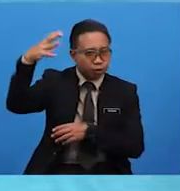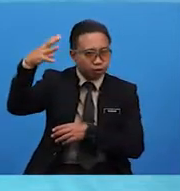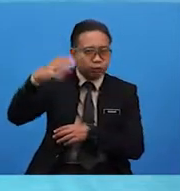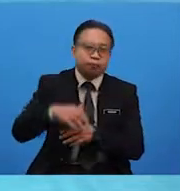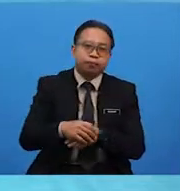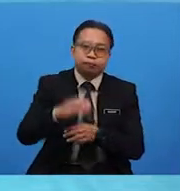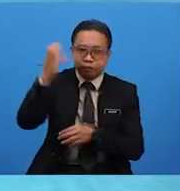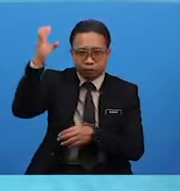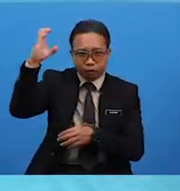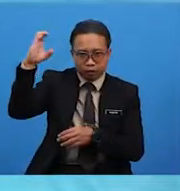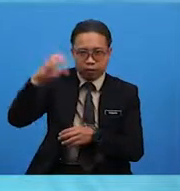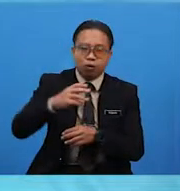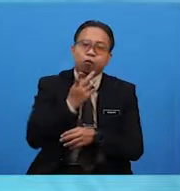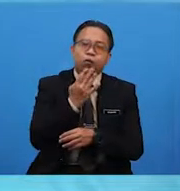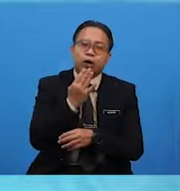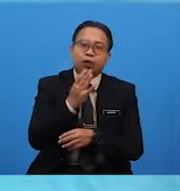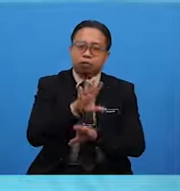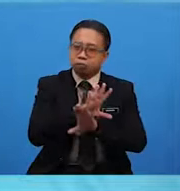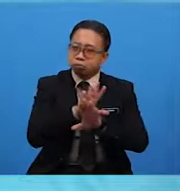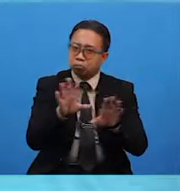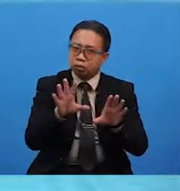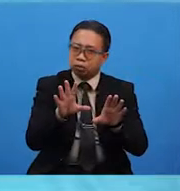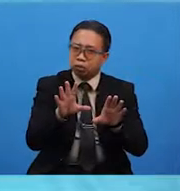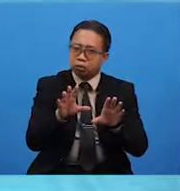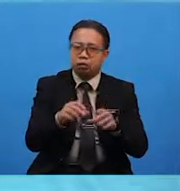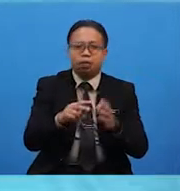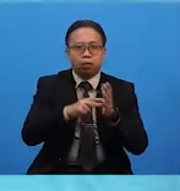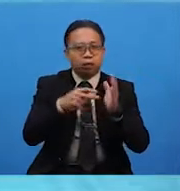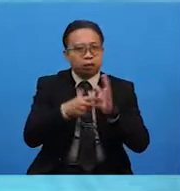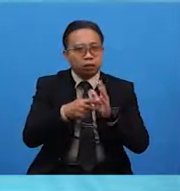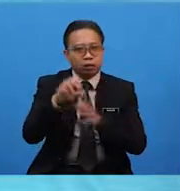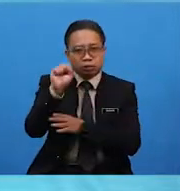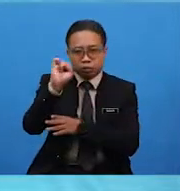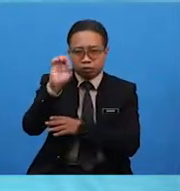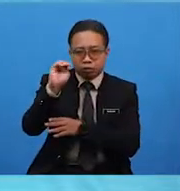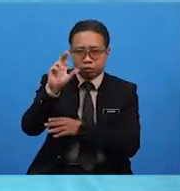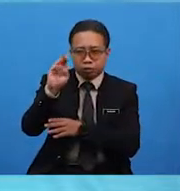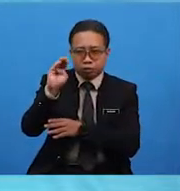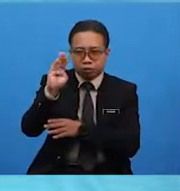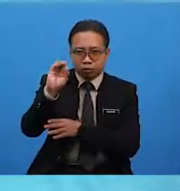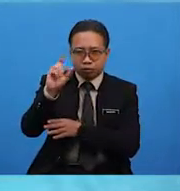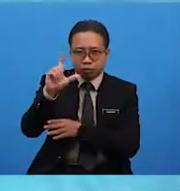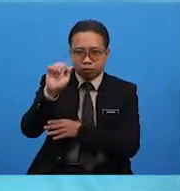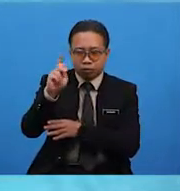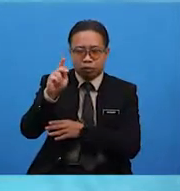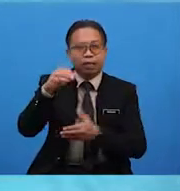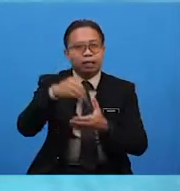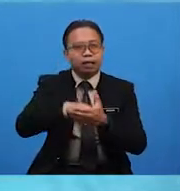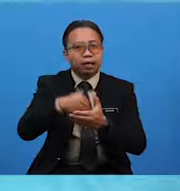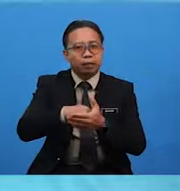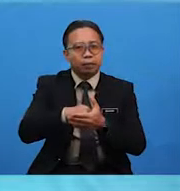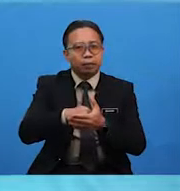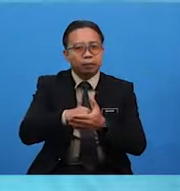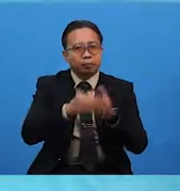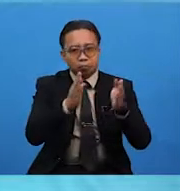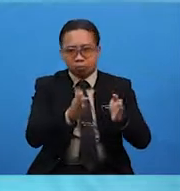dasar pengalaman wanita tidak memiliki pengertian simbolik dan idealisasi seperti dalam kasih